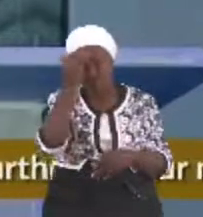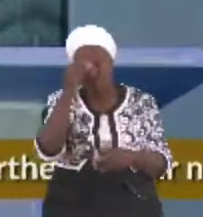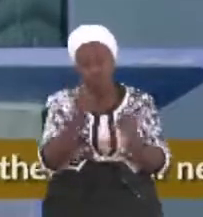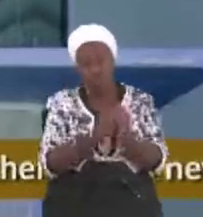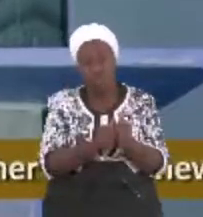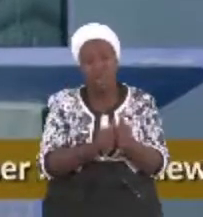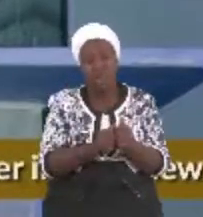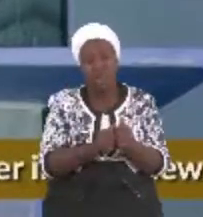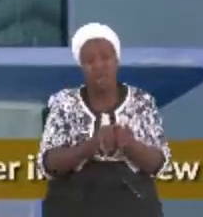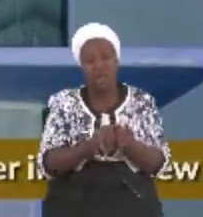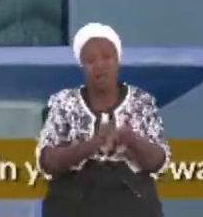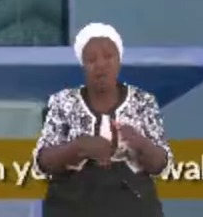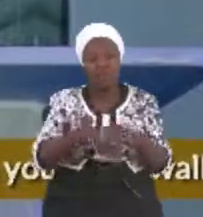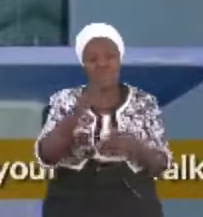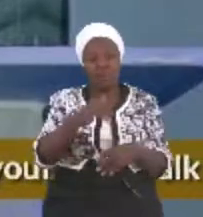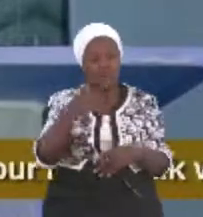informations